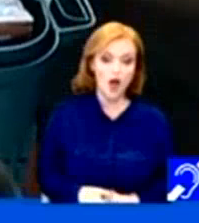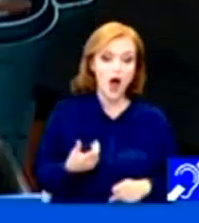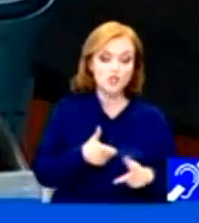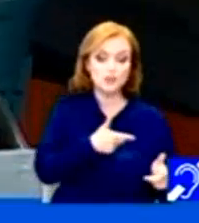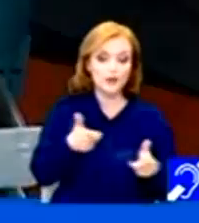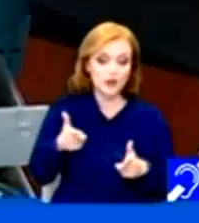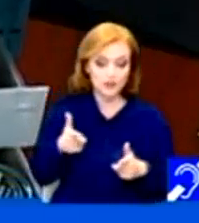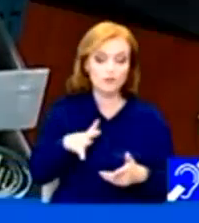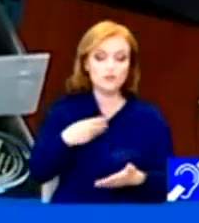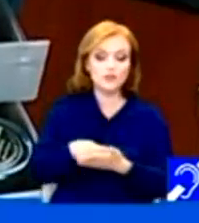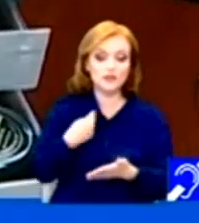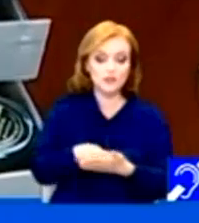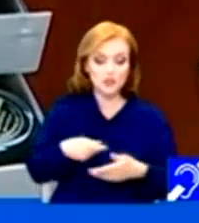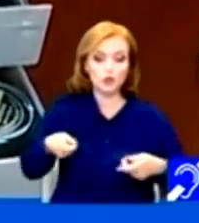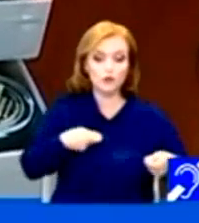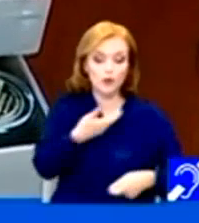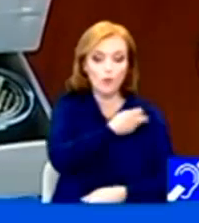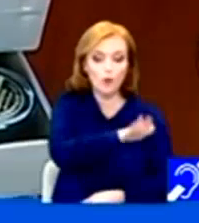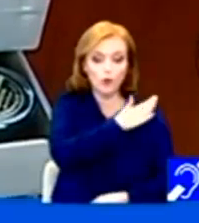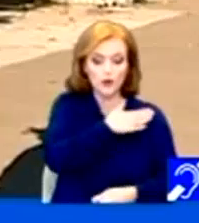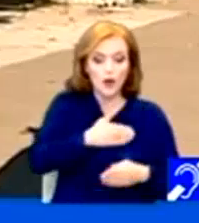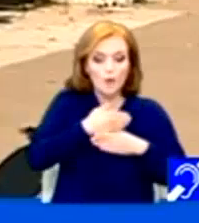proiect mai amplu finanțat de guvernul Poloniei. În